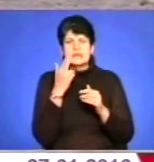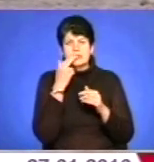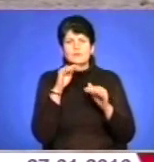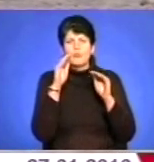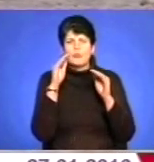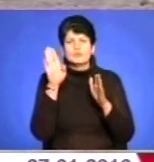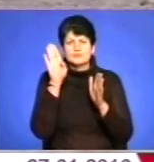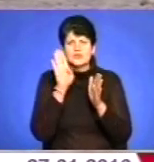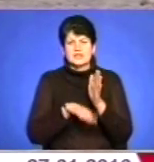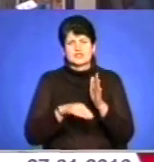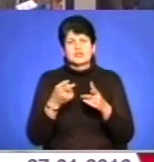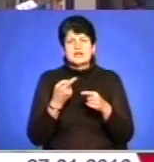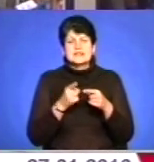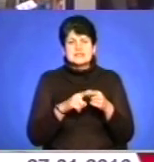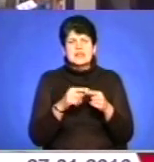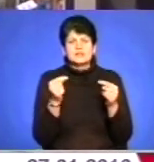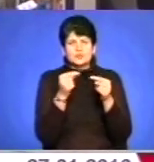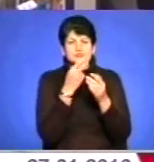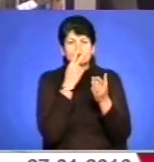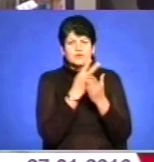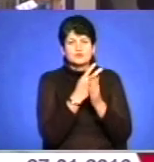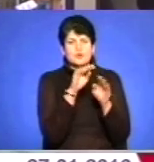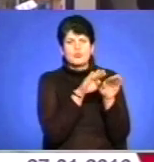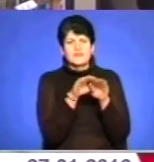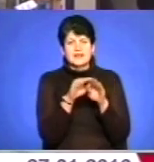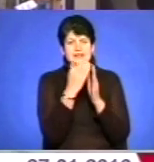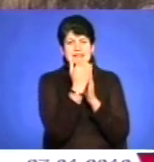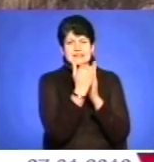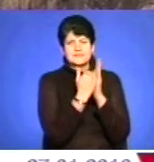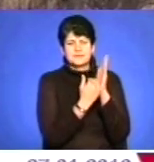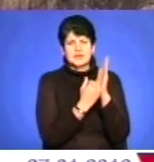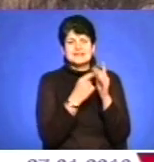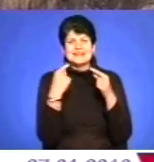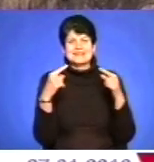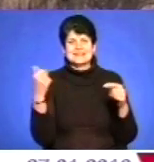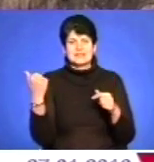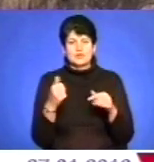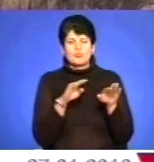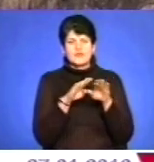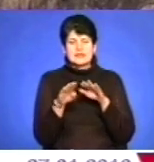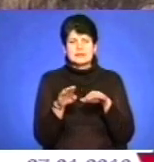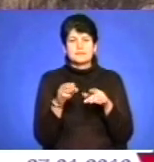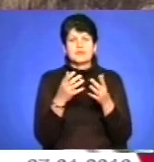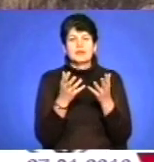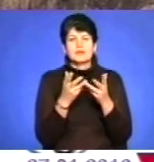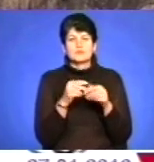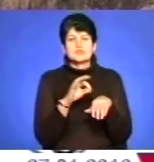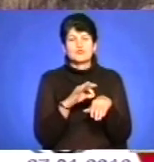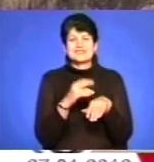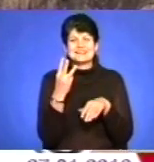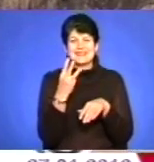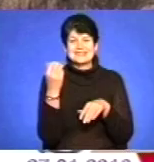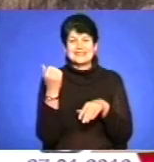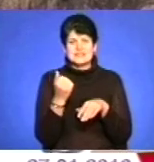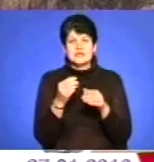погіршується. Це чітко простежується, якщо порівняти статистику за різні тижні. Якщо порівняти показник захворюваності за третій тиждень з